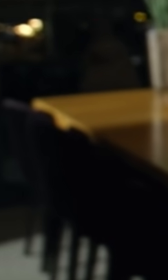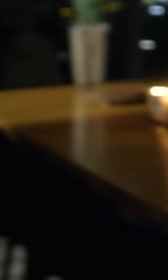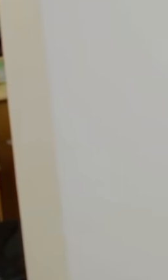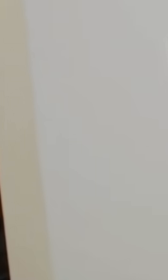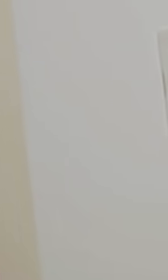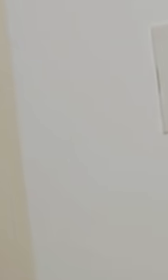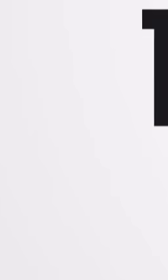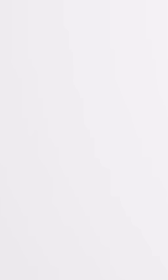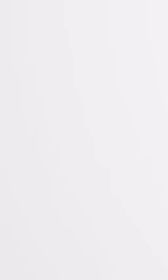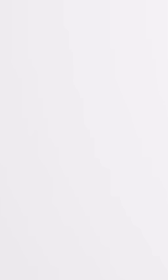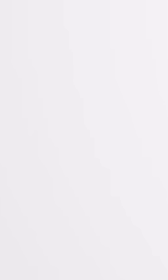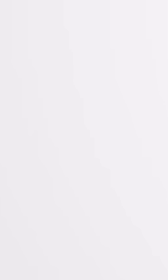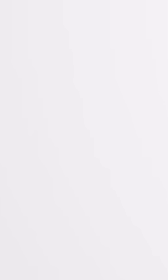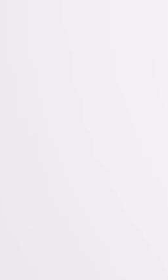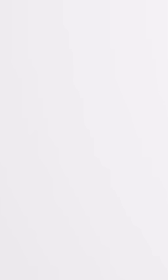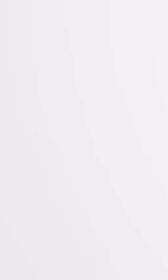תוקים בדלת.